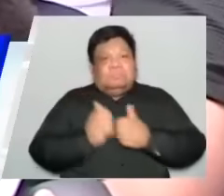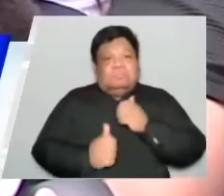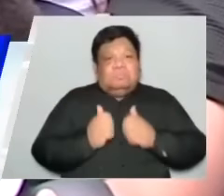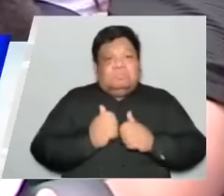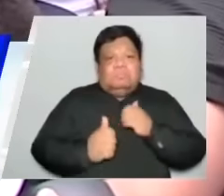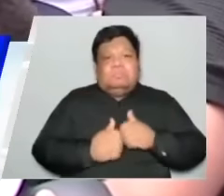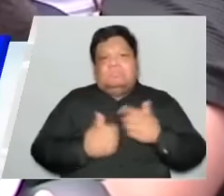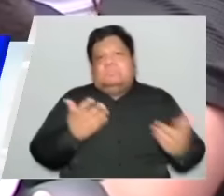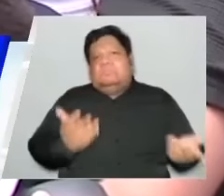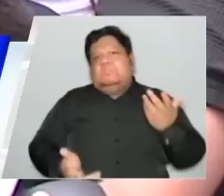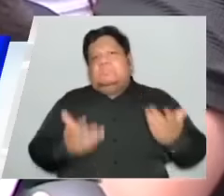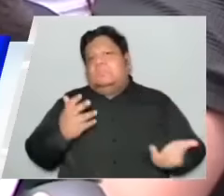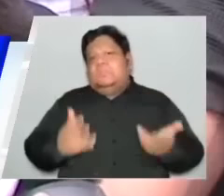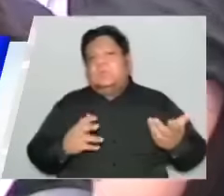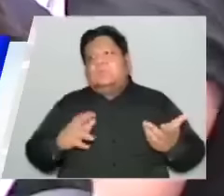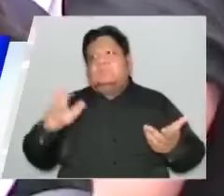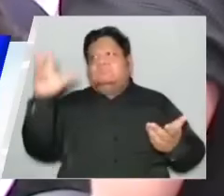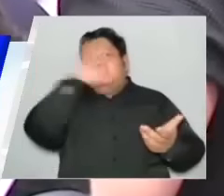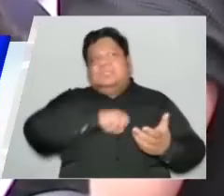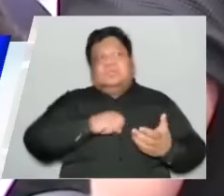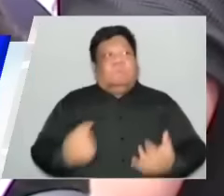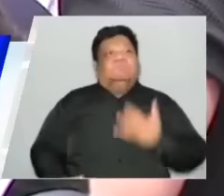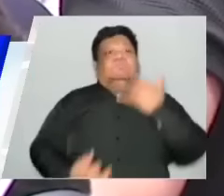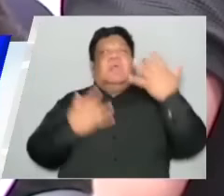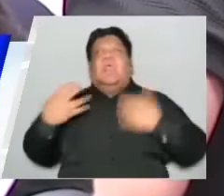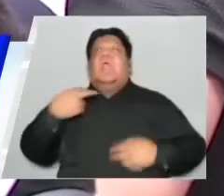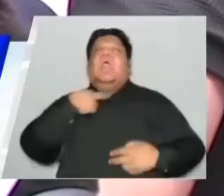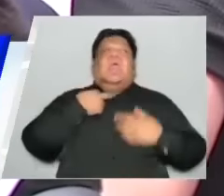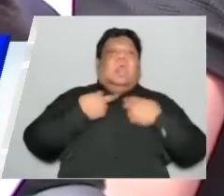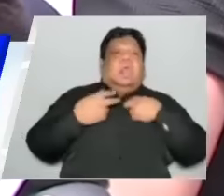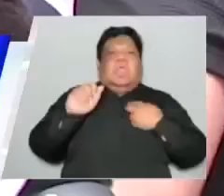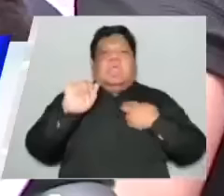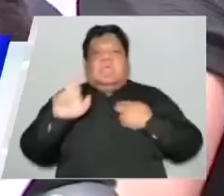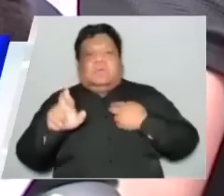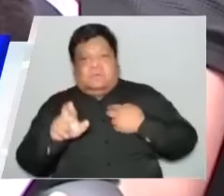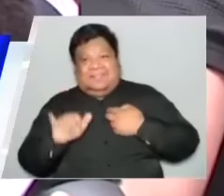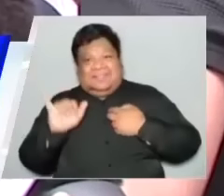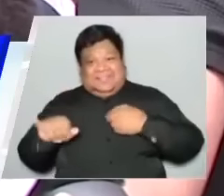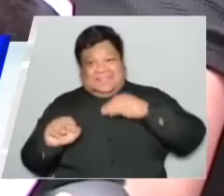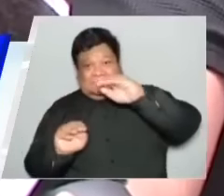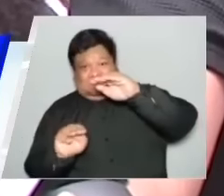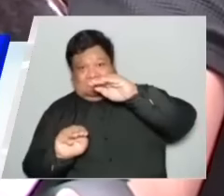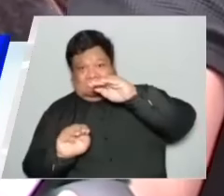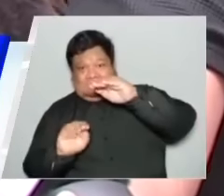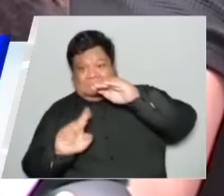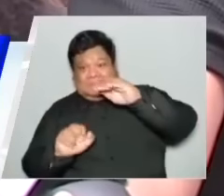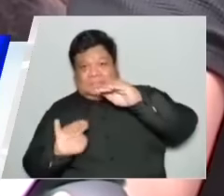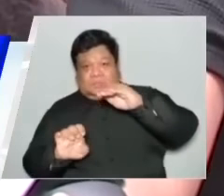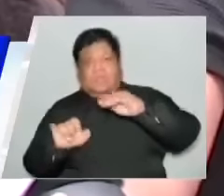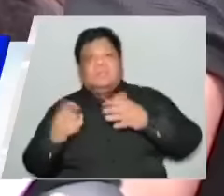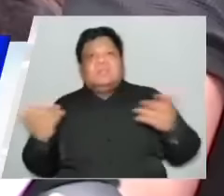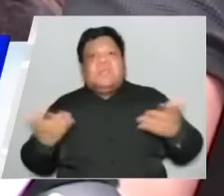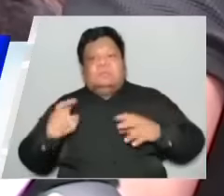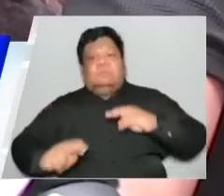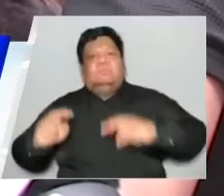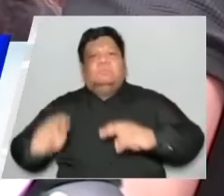hindi po nakita, lumaki na po yung apoy, nasopokit na sila. Yung nasa mezzanine, sir, ganun pa rin po, nasa higaan pa rin po sila nang makita namin. Wala